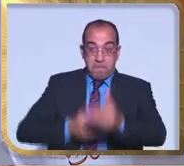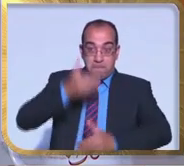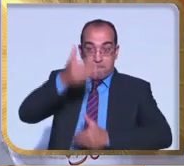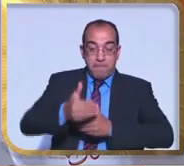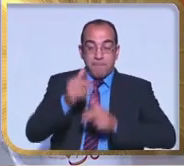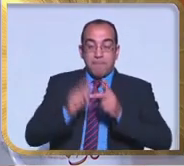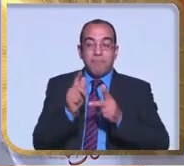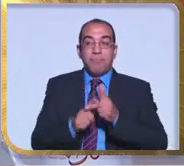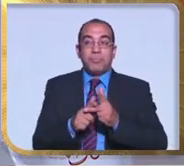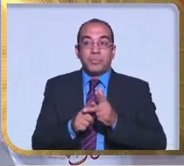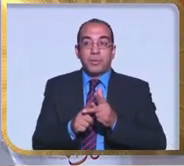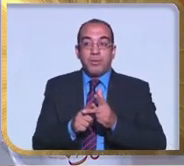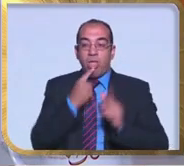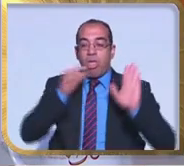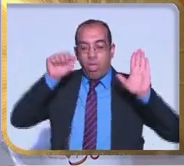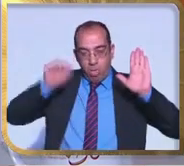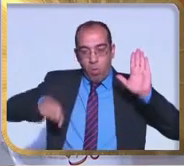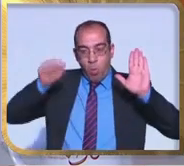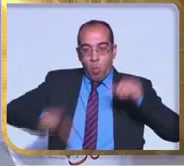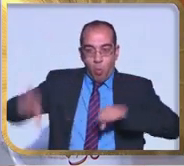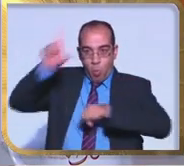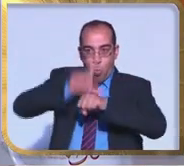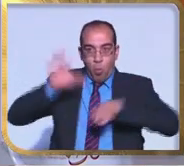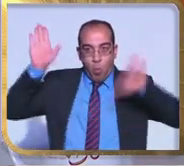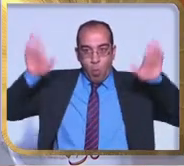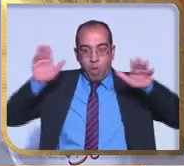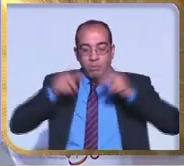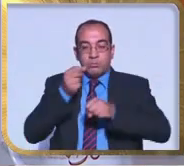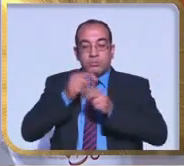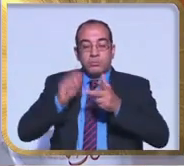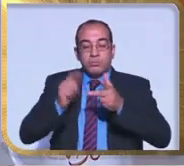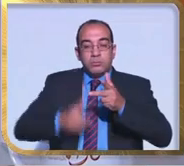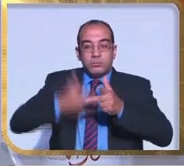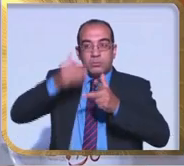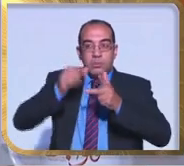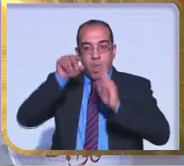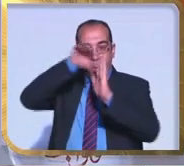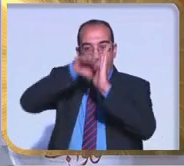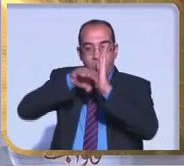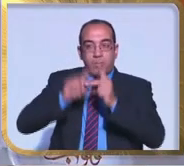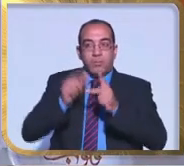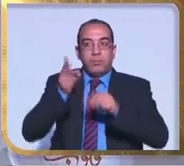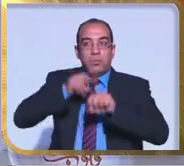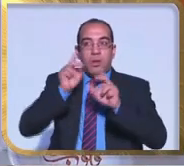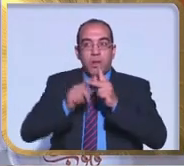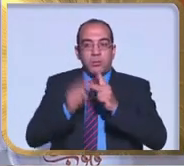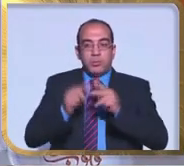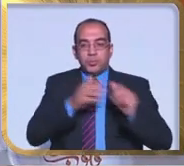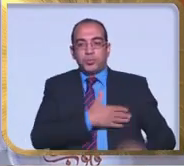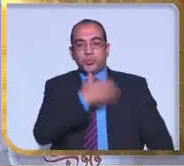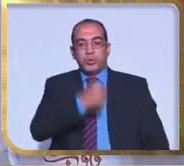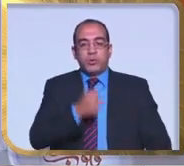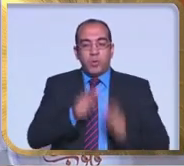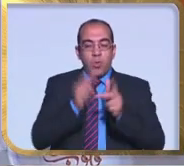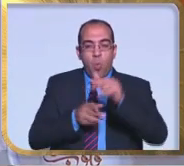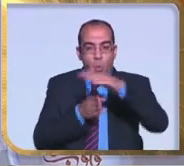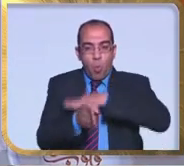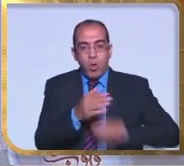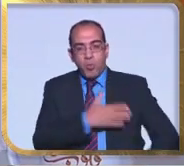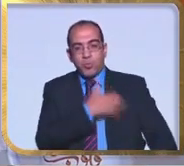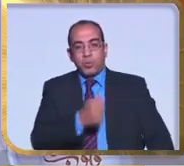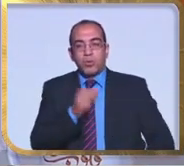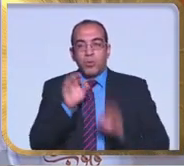بعد التصديق بالوحي وما يترتب عليه من أنه الإنسان من الإيمان طبعا والدخول إلى